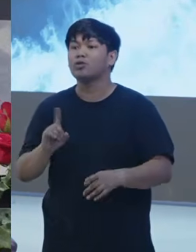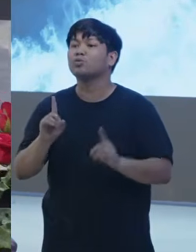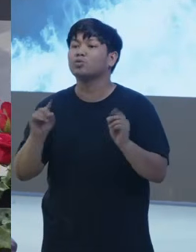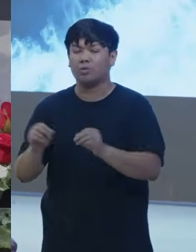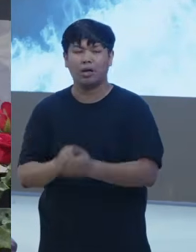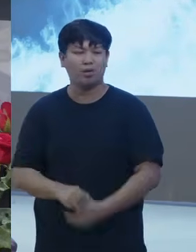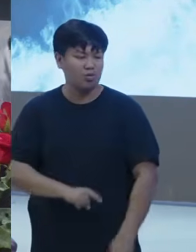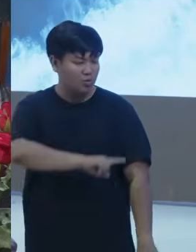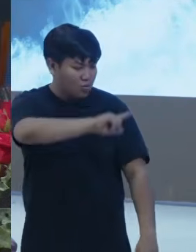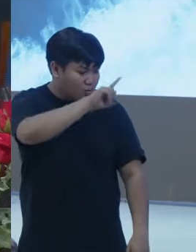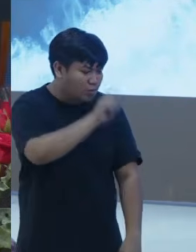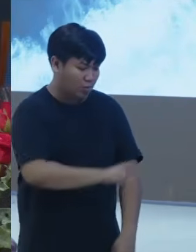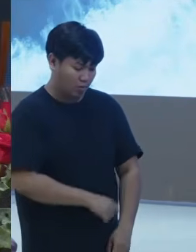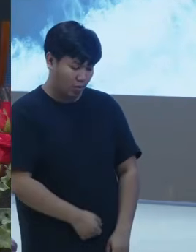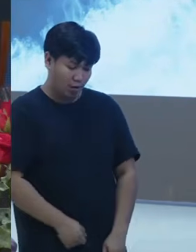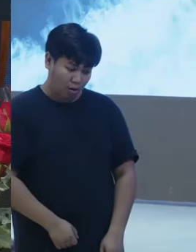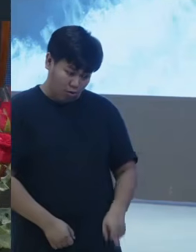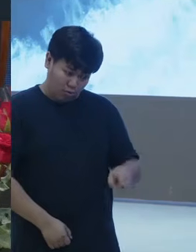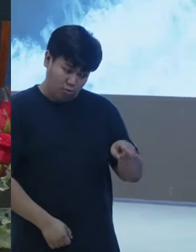tinuwid pa niya.